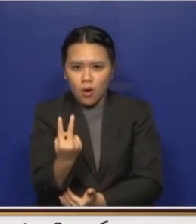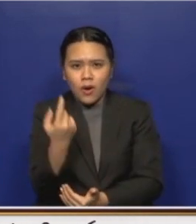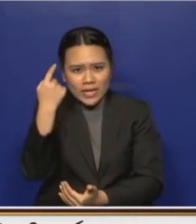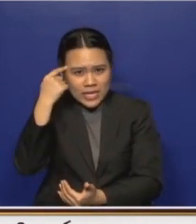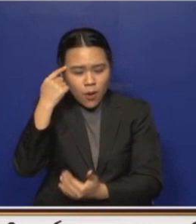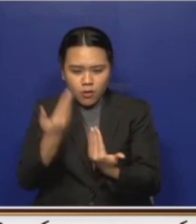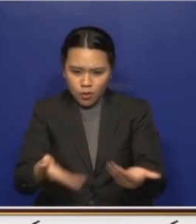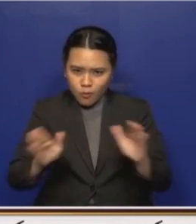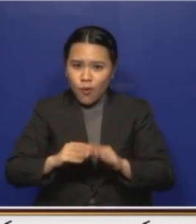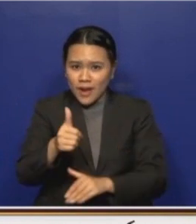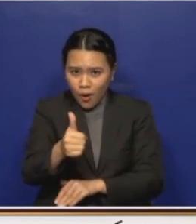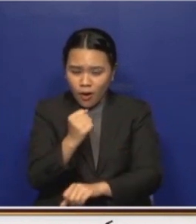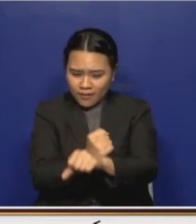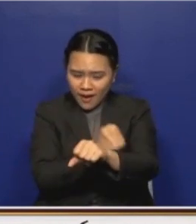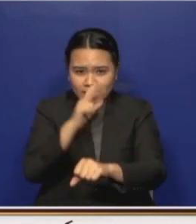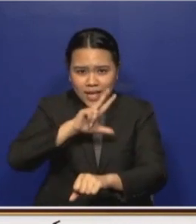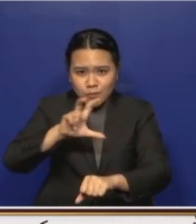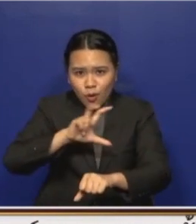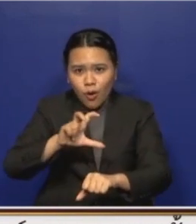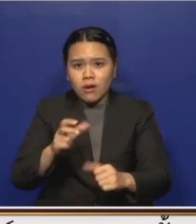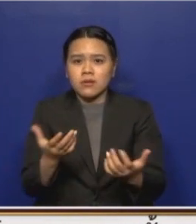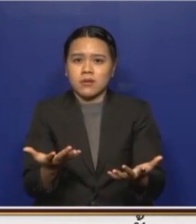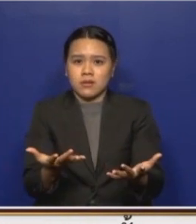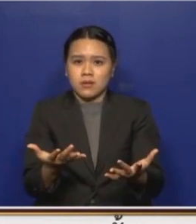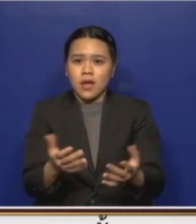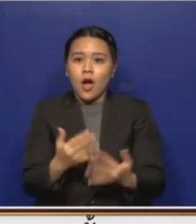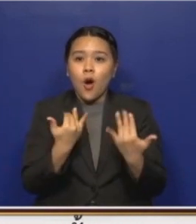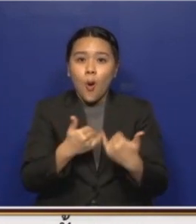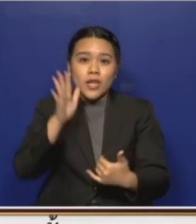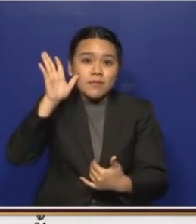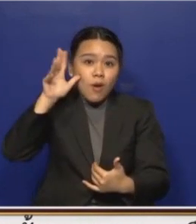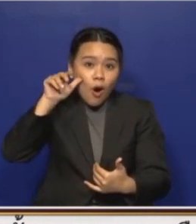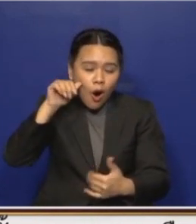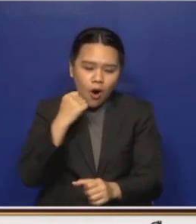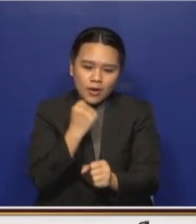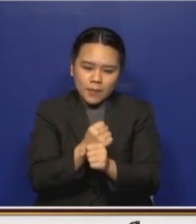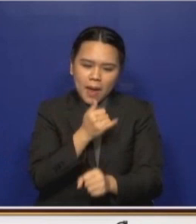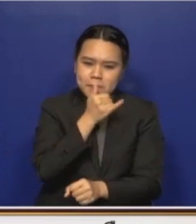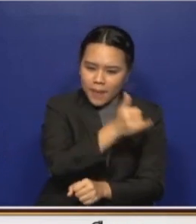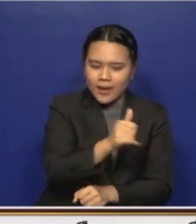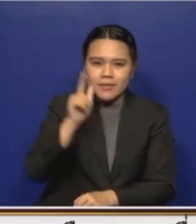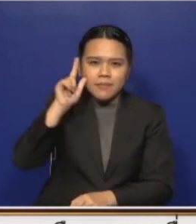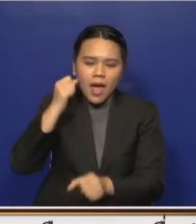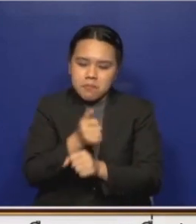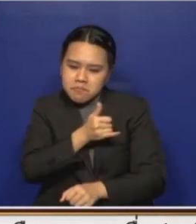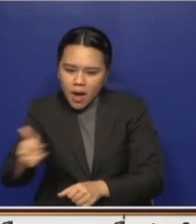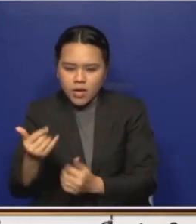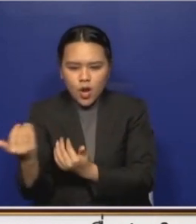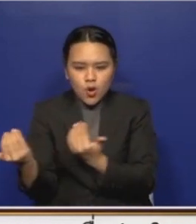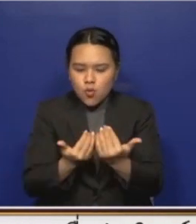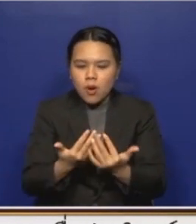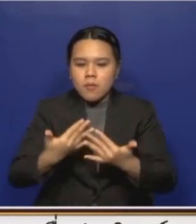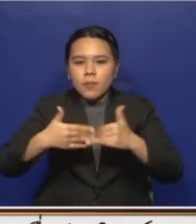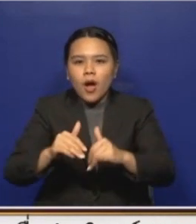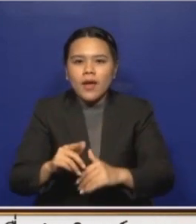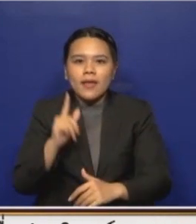ายเลี้ยงผมว่าเศรษฐศาสตร์ทฤษฎีนี้คือดูแลปากท้องประชาชนไปดูแผ่นต่อ